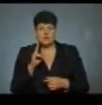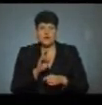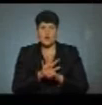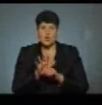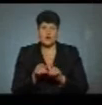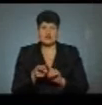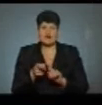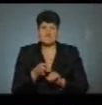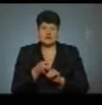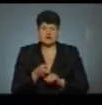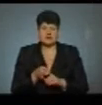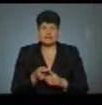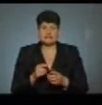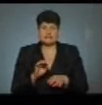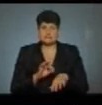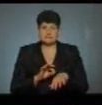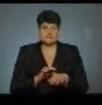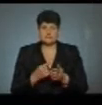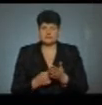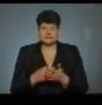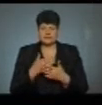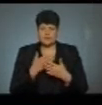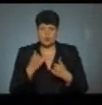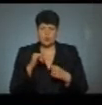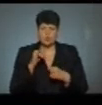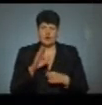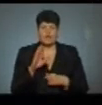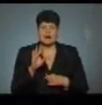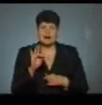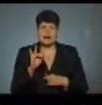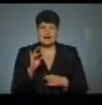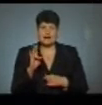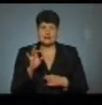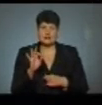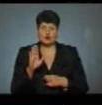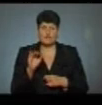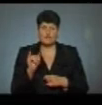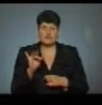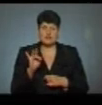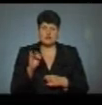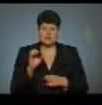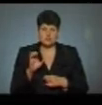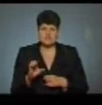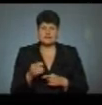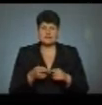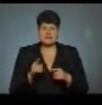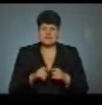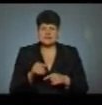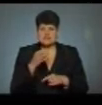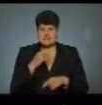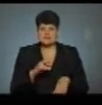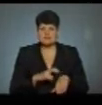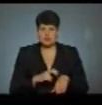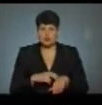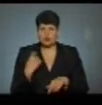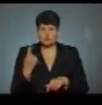коронавірус, діагноз не підтвердили лабораторно. У нього риновірус – це гостра респіраторна вірусна інфекція. Про це повідомив лікар-епідеміолог